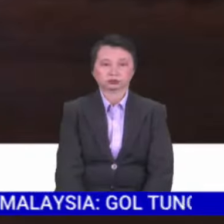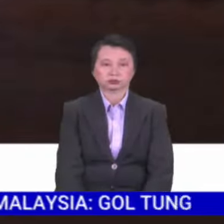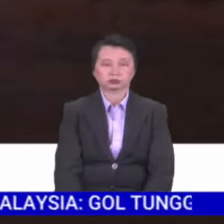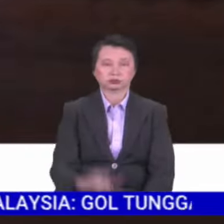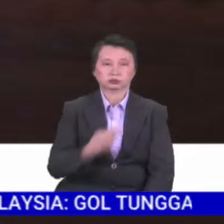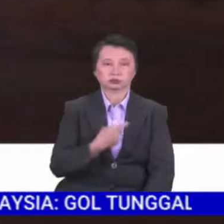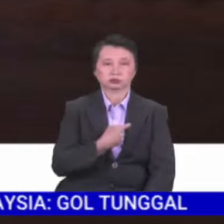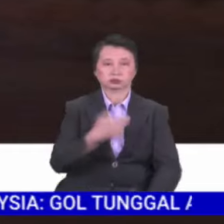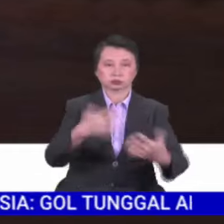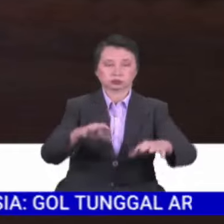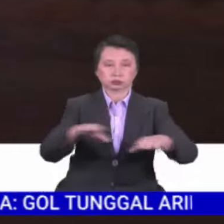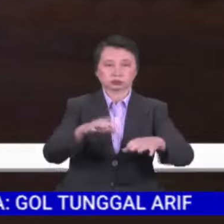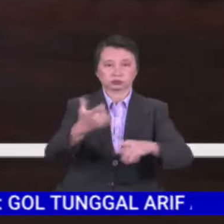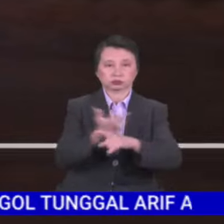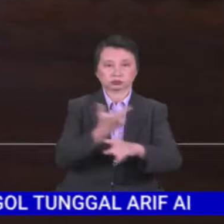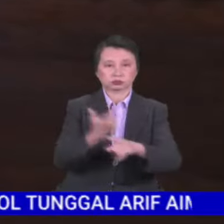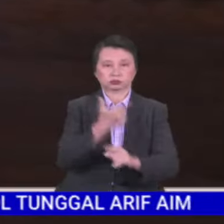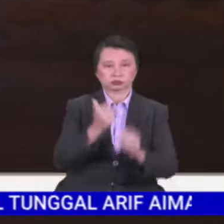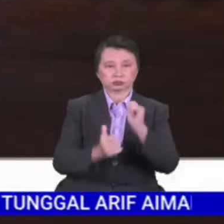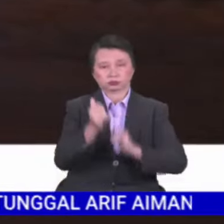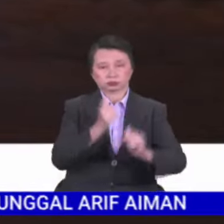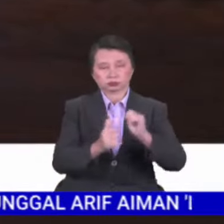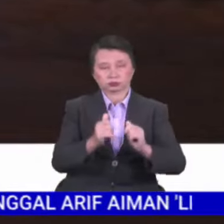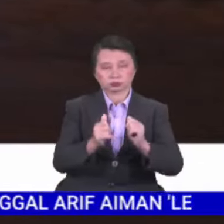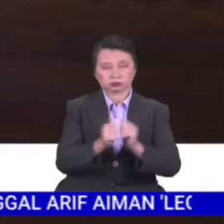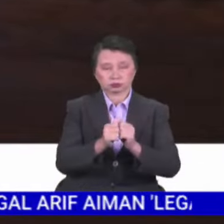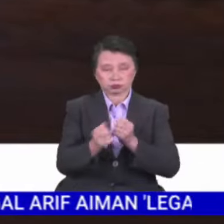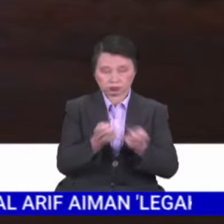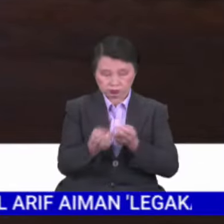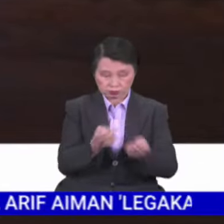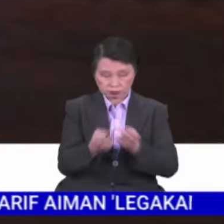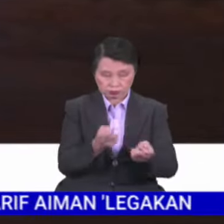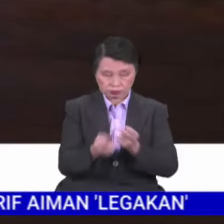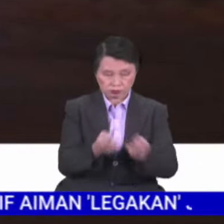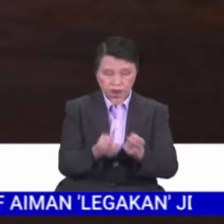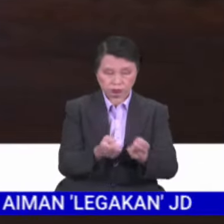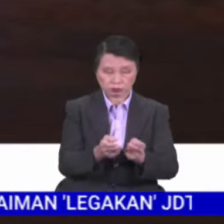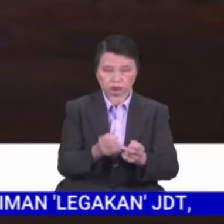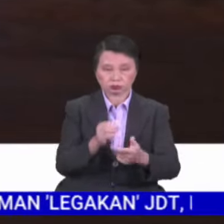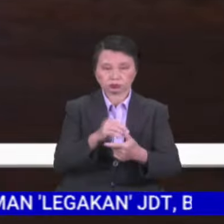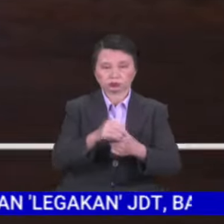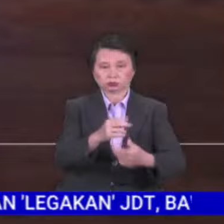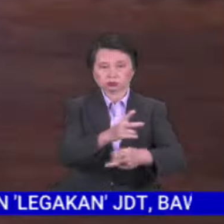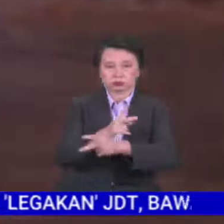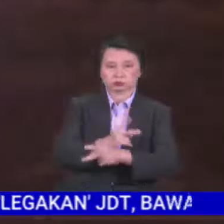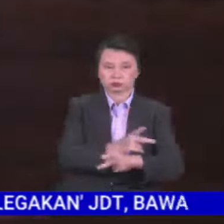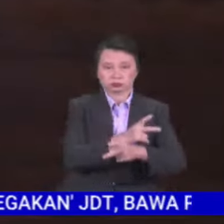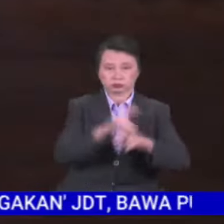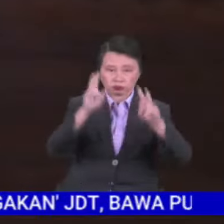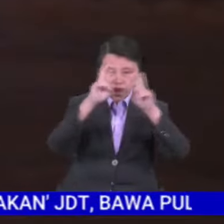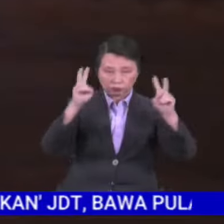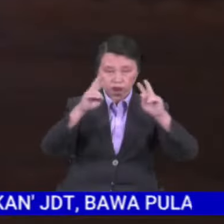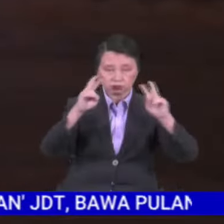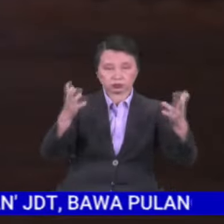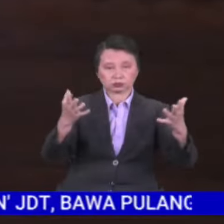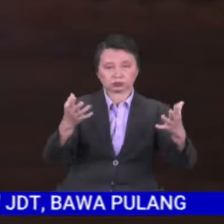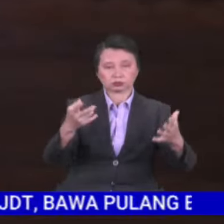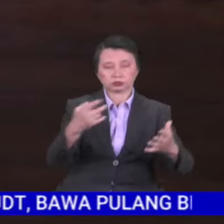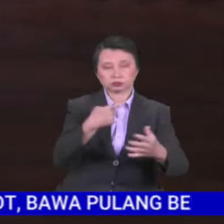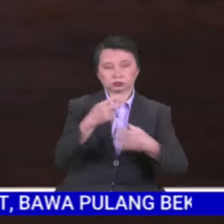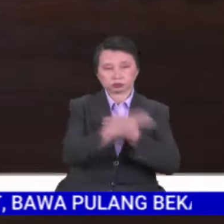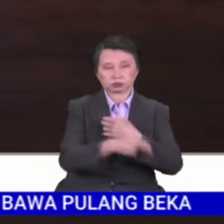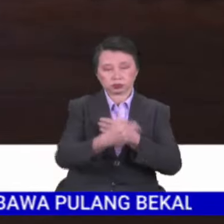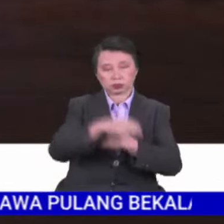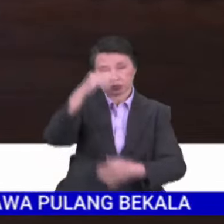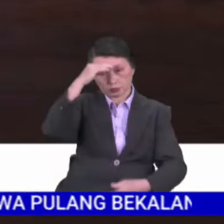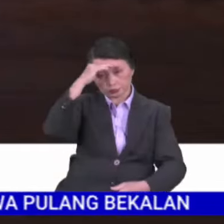Kita telah melaksanakan latihan amal berkaitan dengan pengurusan ataupun kawalan keteraman awam. Peringkat negeri Johor